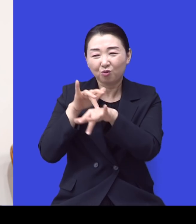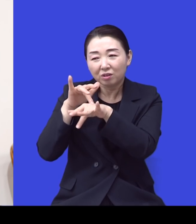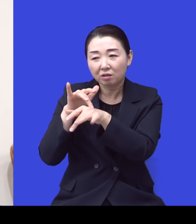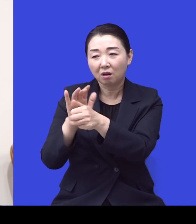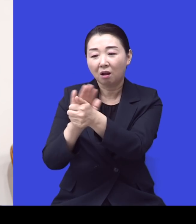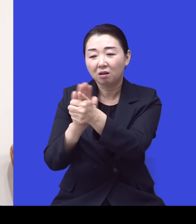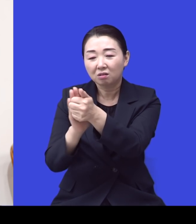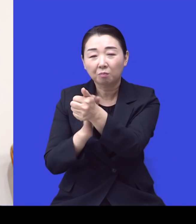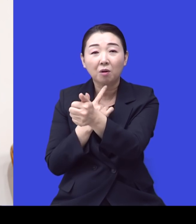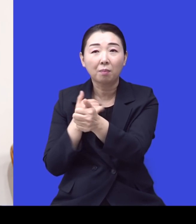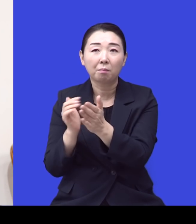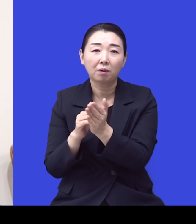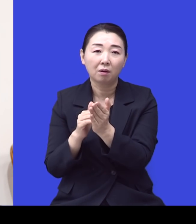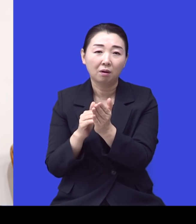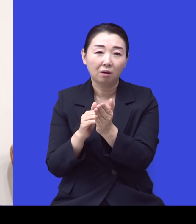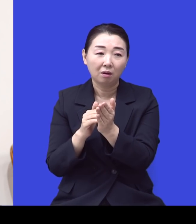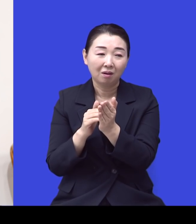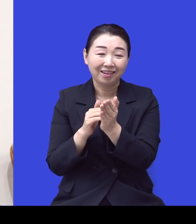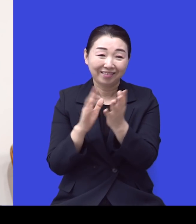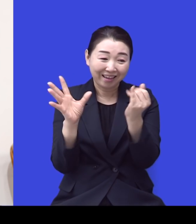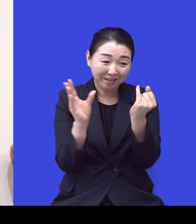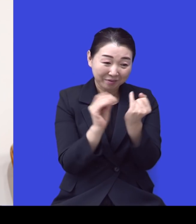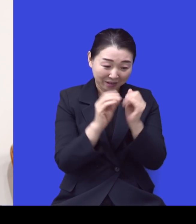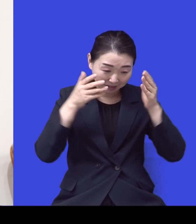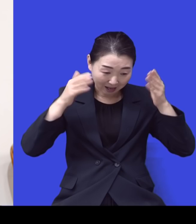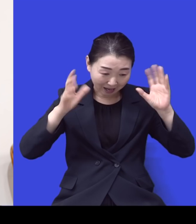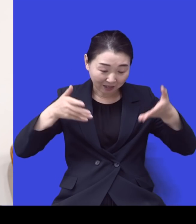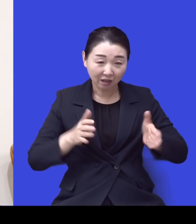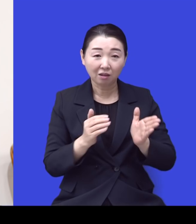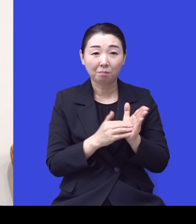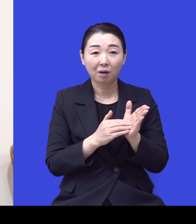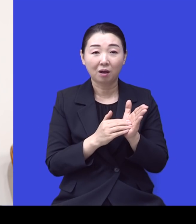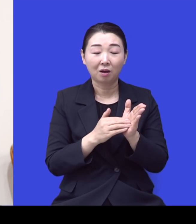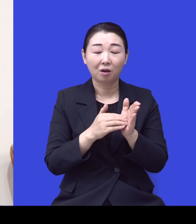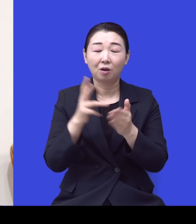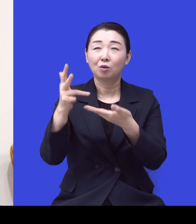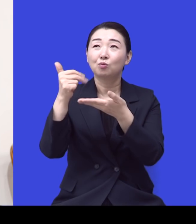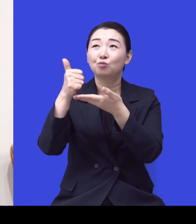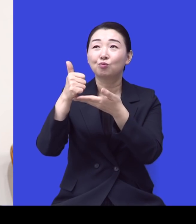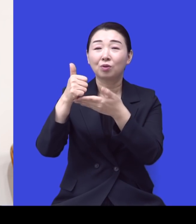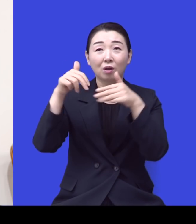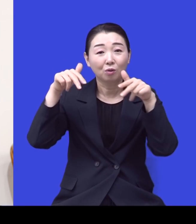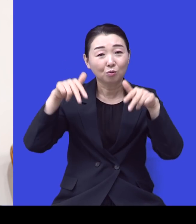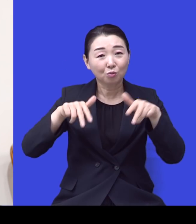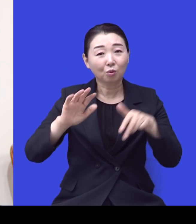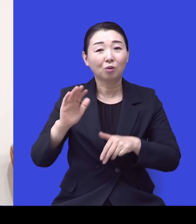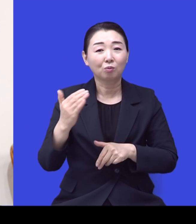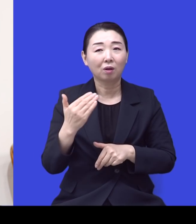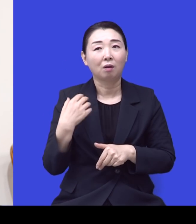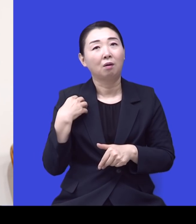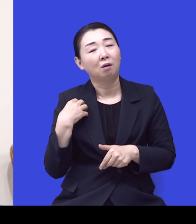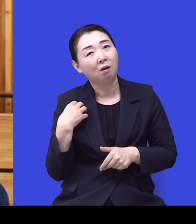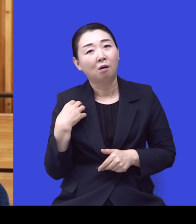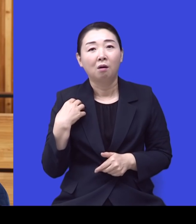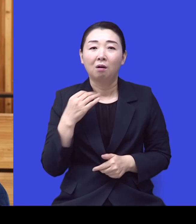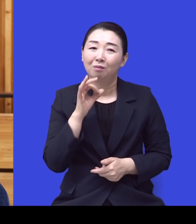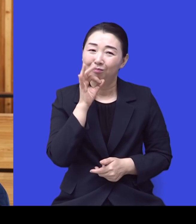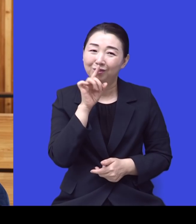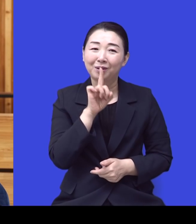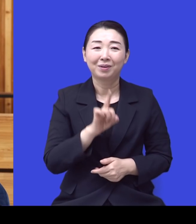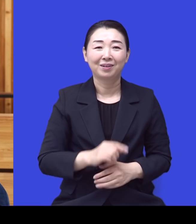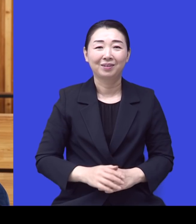섬겼는데 네. 내 배에서 나온 아이가 주의 종이 된다는 것을 이걸 감당을 못 하셨어요.